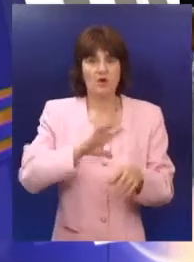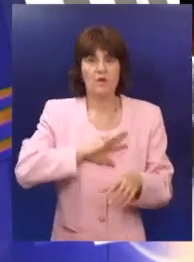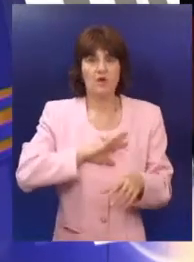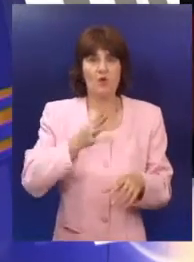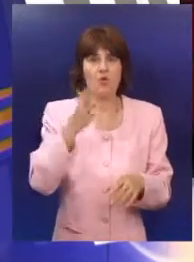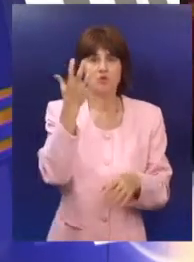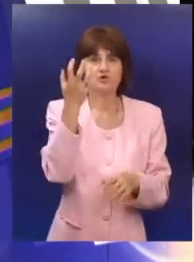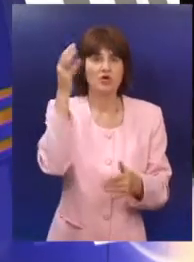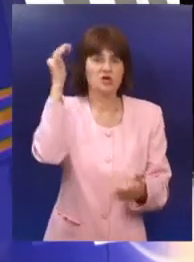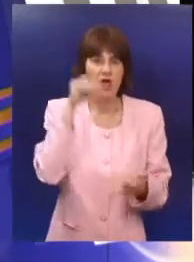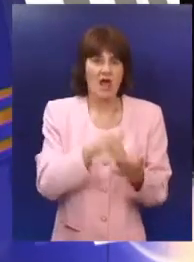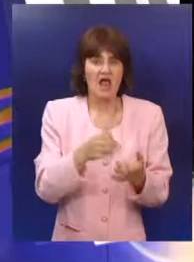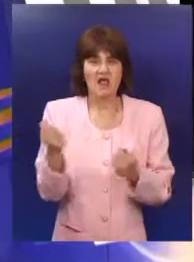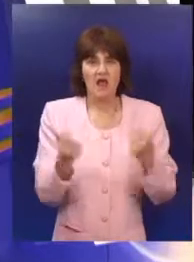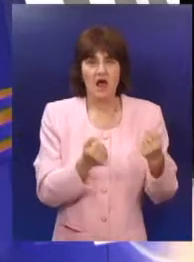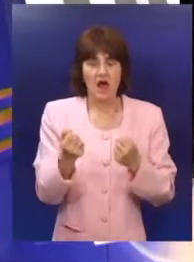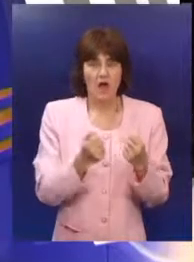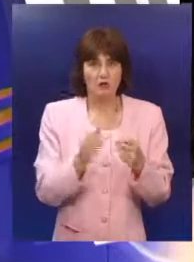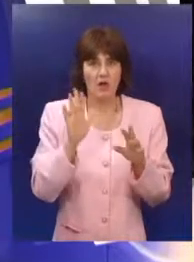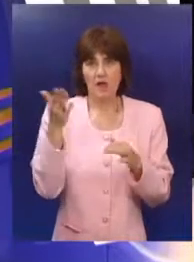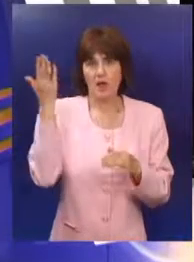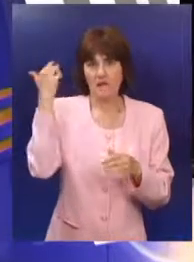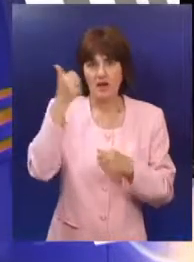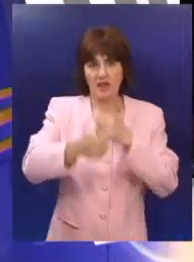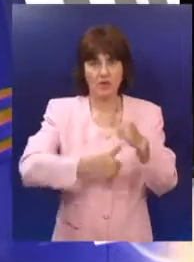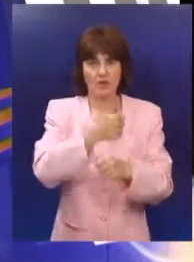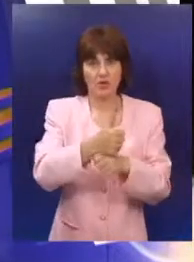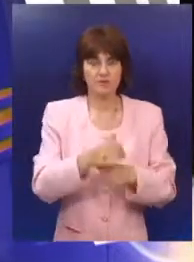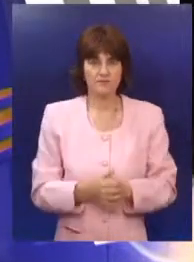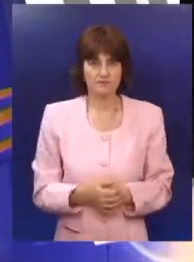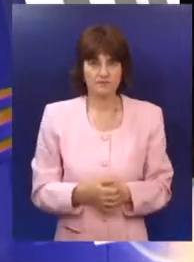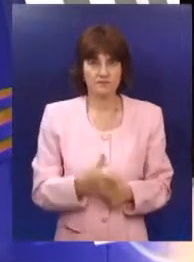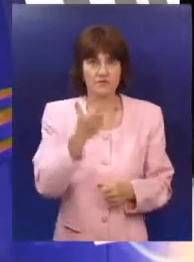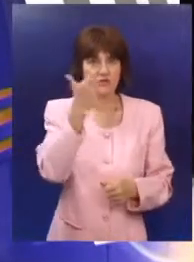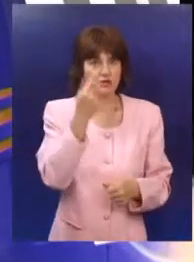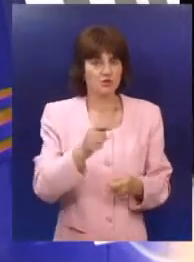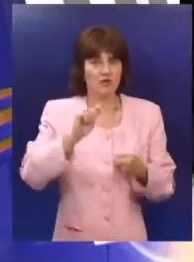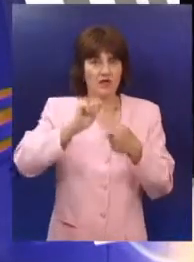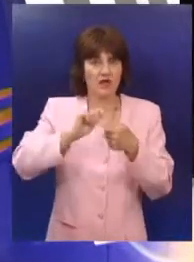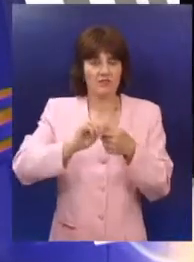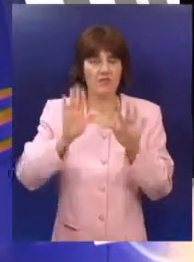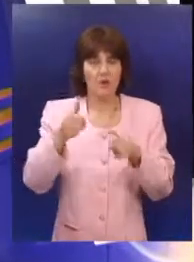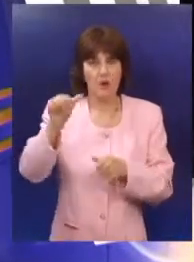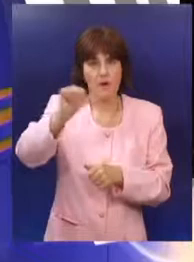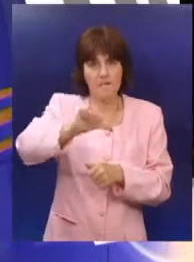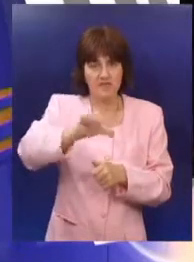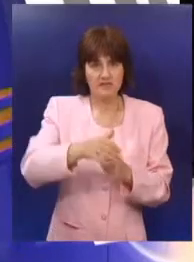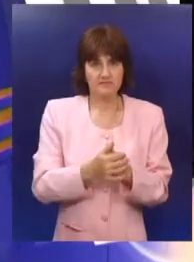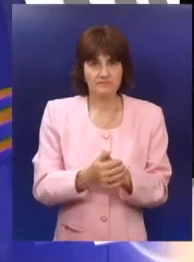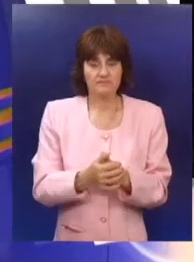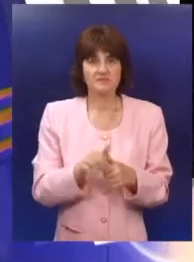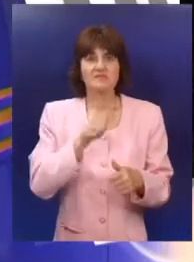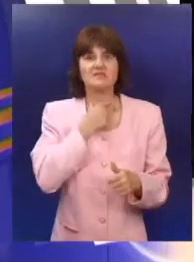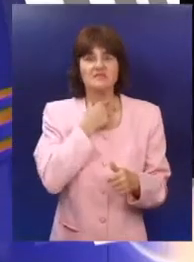400.000 automobila na gas, što je porast od 80% nego pre godinu dana. Vožnja je duplo isplativija od benzina. Litar